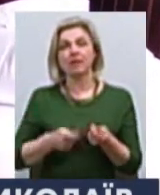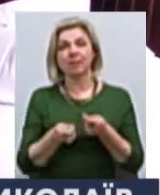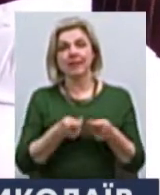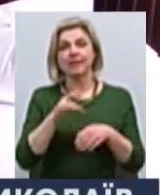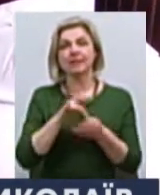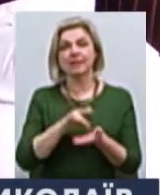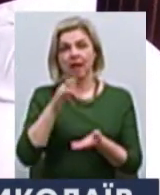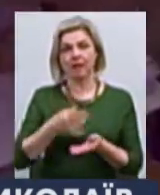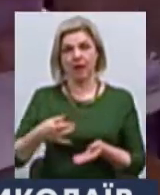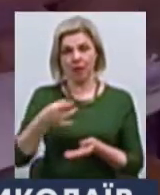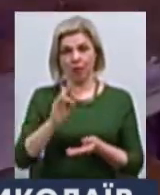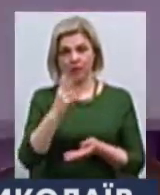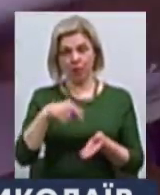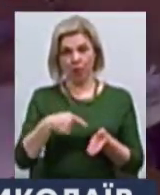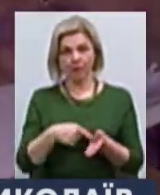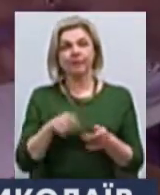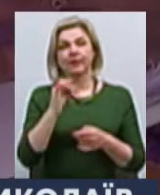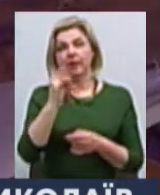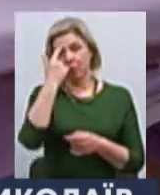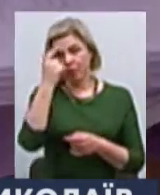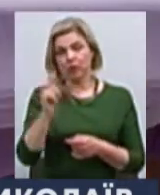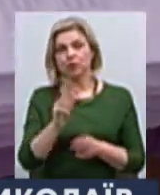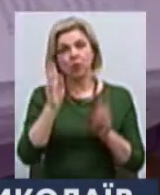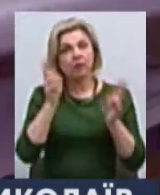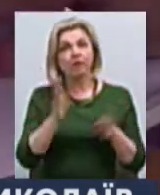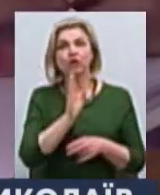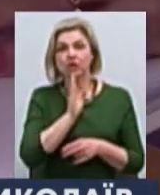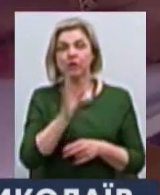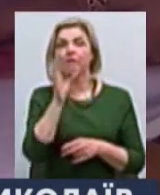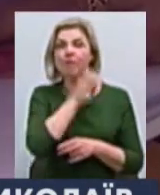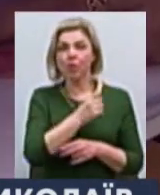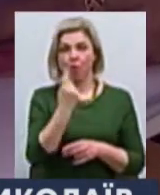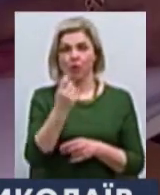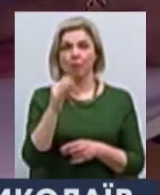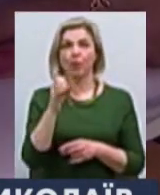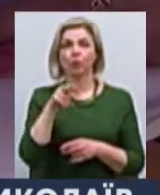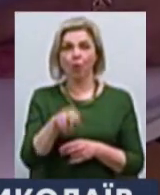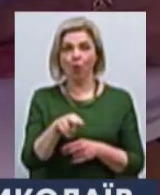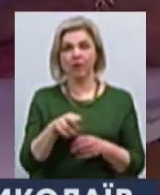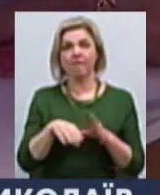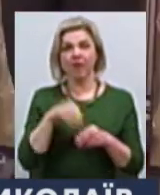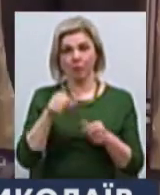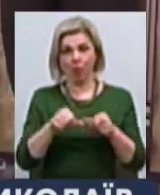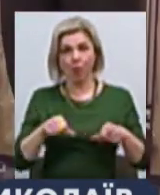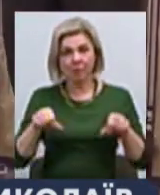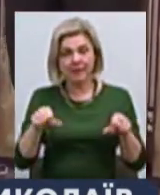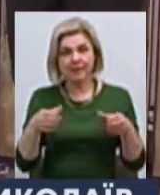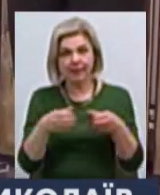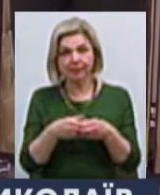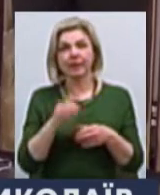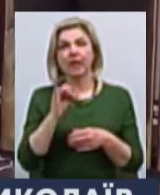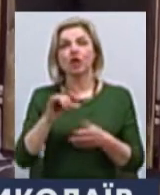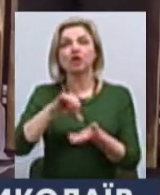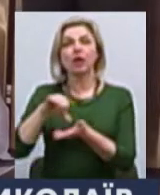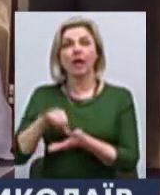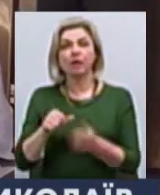центрального району Миколаєва, та повідомили про те, що невідома жінка вкрала один з протоколів дільничої комісії. Члени дільничої